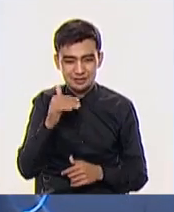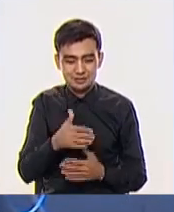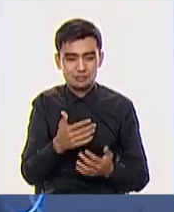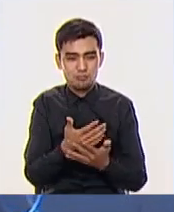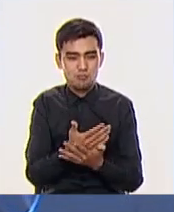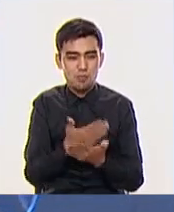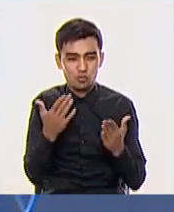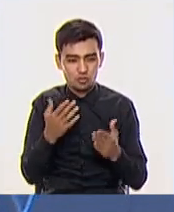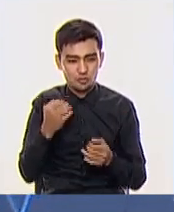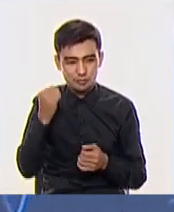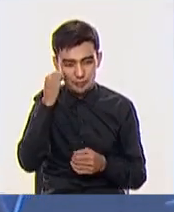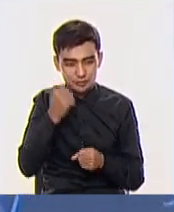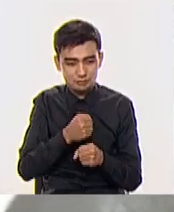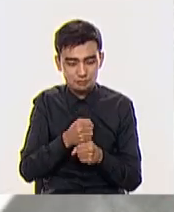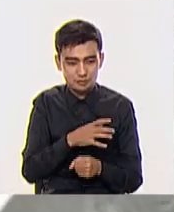түскен.